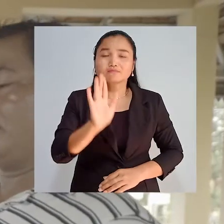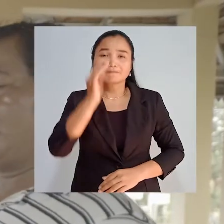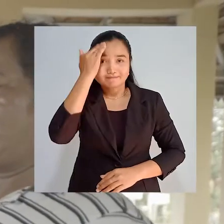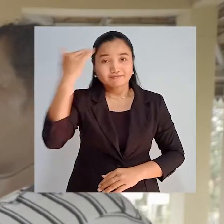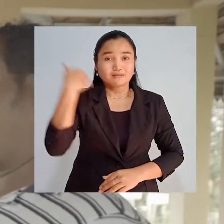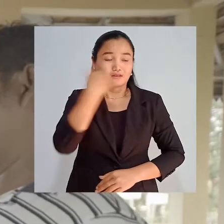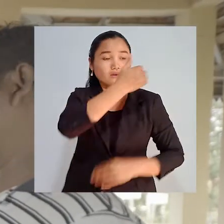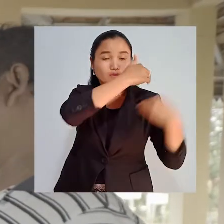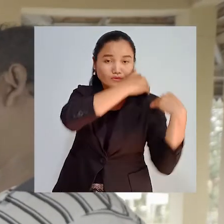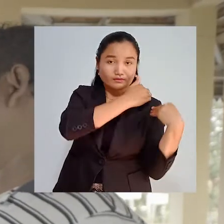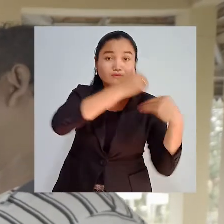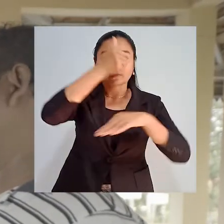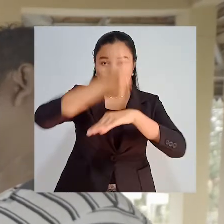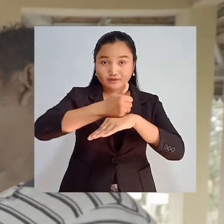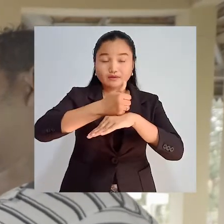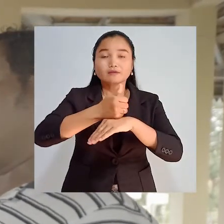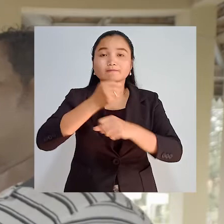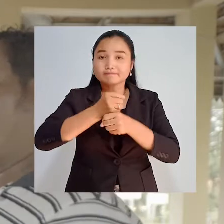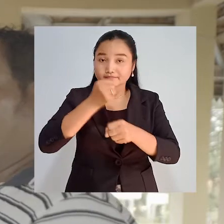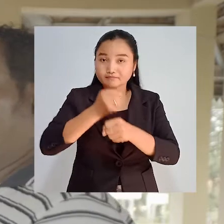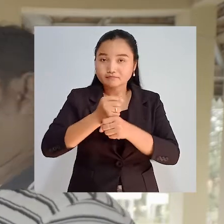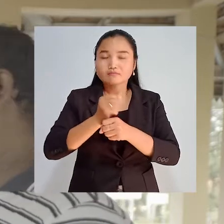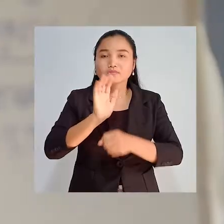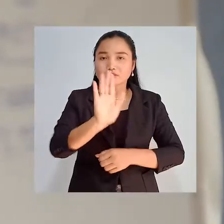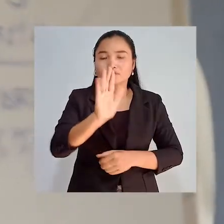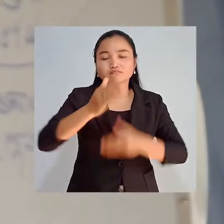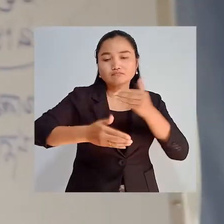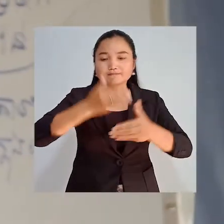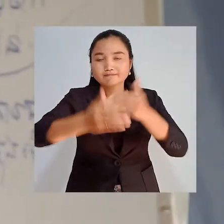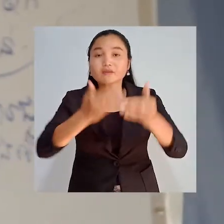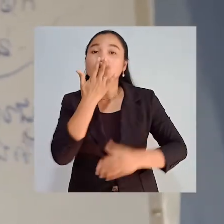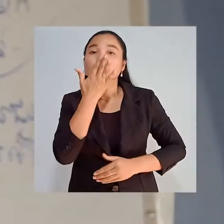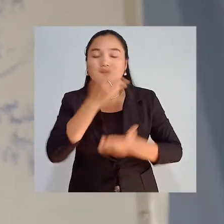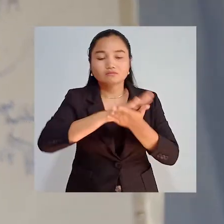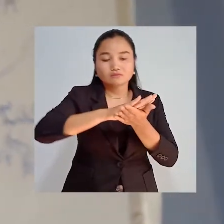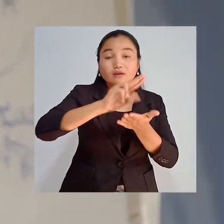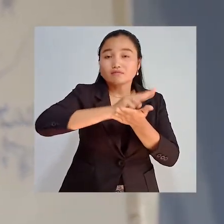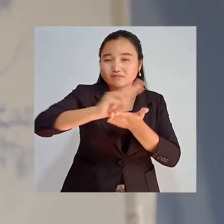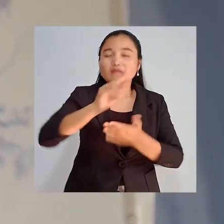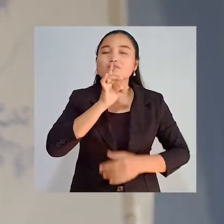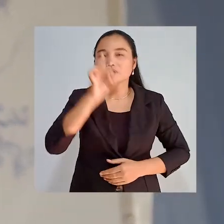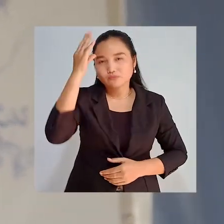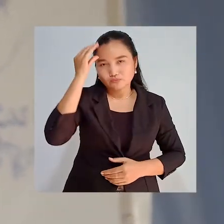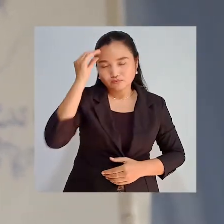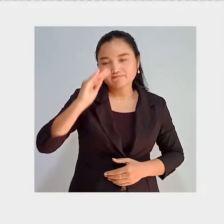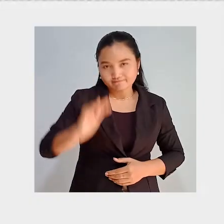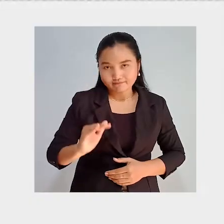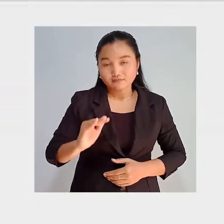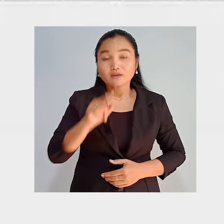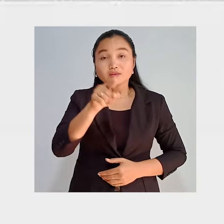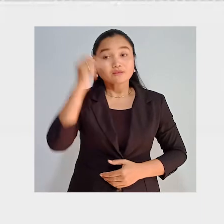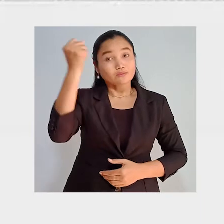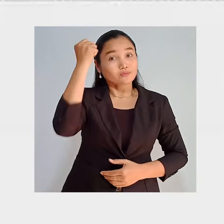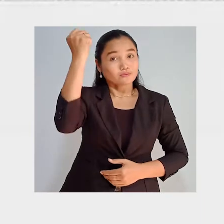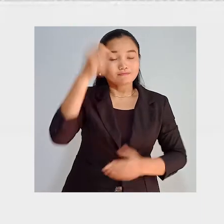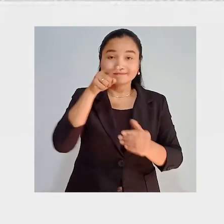ភាពស្ត្រីនៅក្នុងទូរនីតិភាពជាអ្នកដឹកនាំនៅក្នុងវិស័យទឹកស្អាតនិងអនាម័យនៅមានកម្រិតទាបនៅឡើយ យុទ្ធ